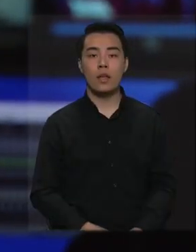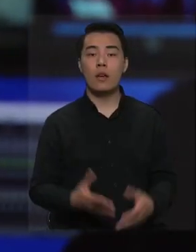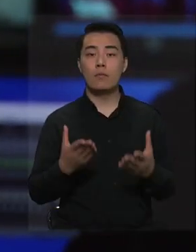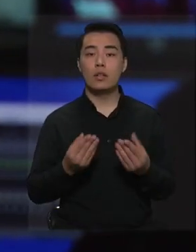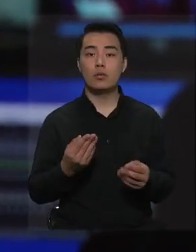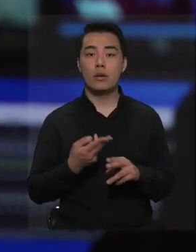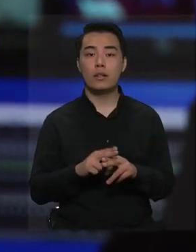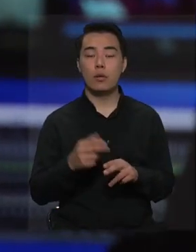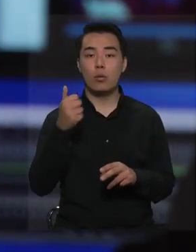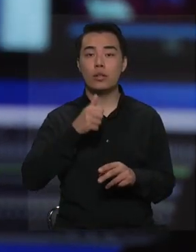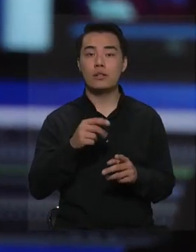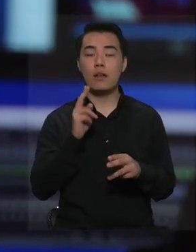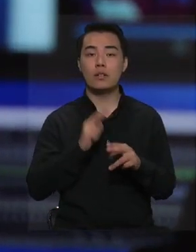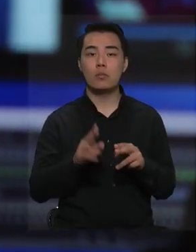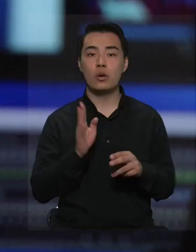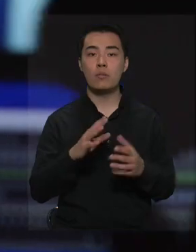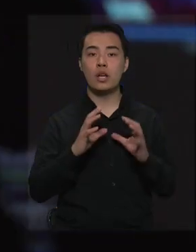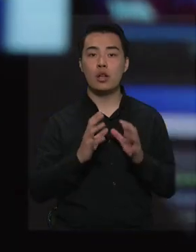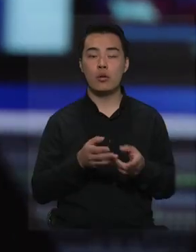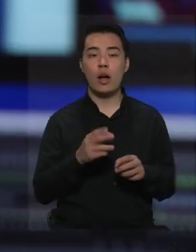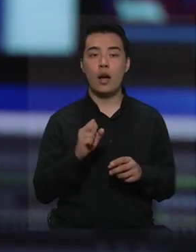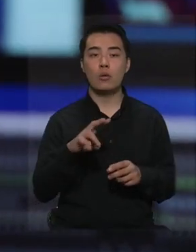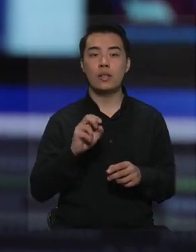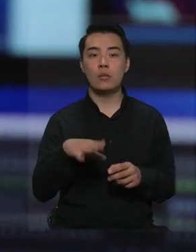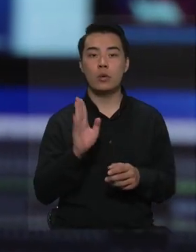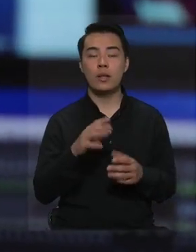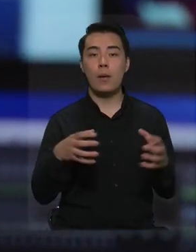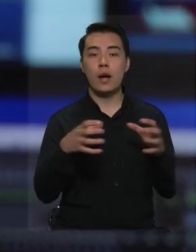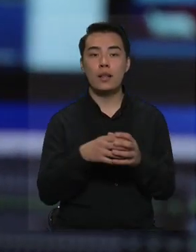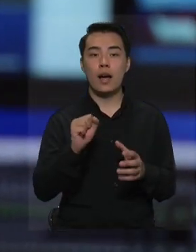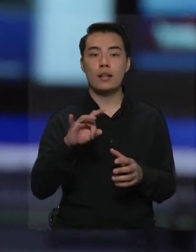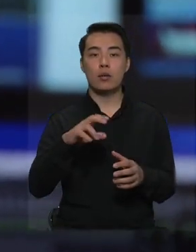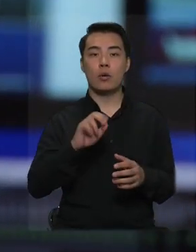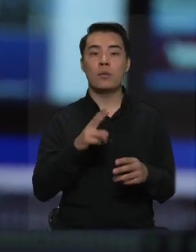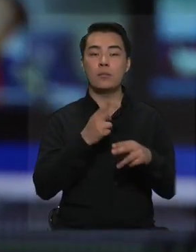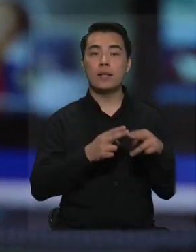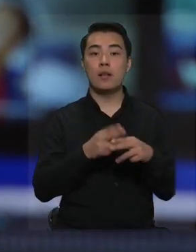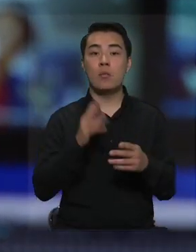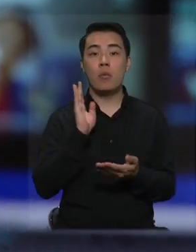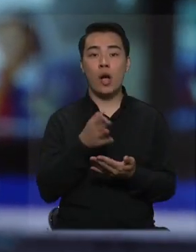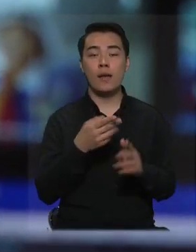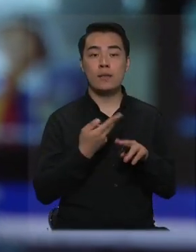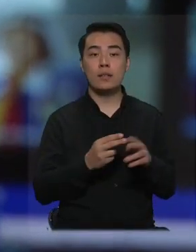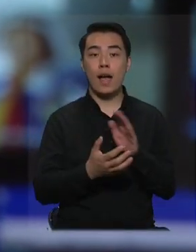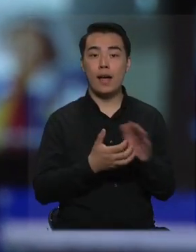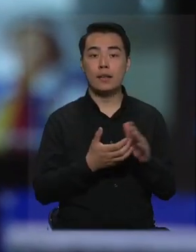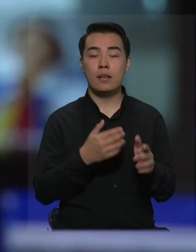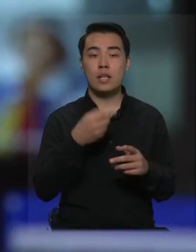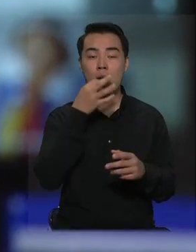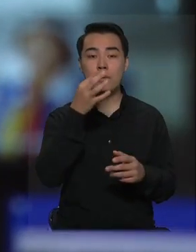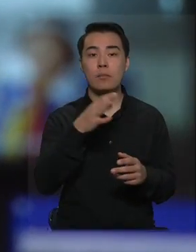весной этого года завершится международный аудит компании Арси ЛОР Metal Темиртау об этом сообщили